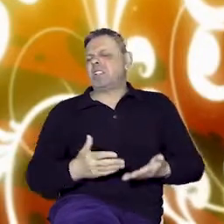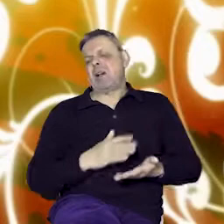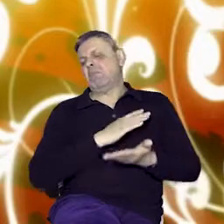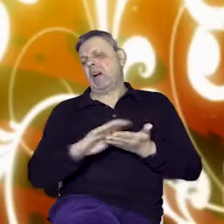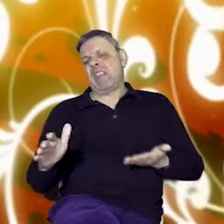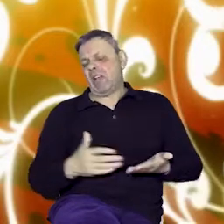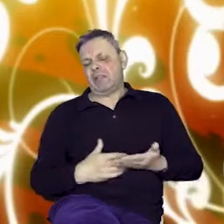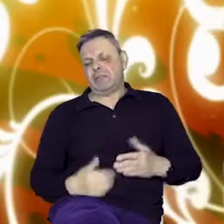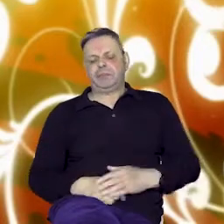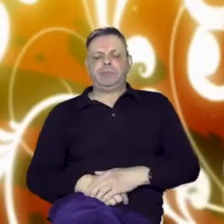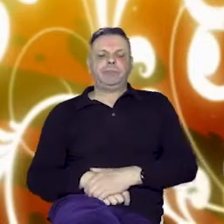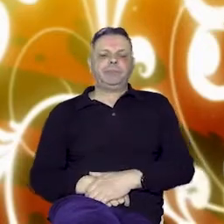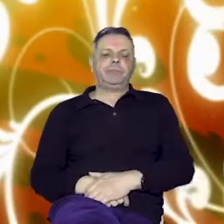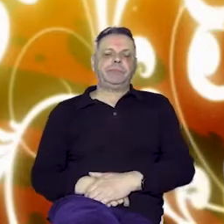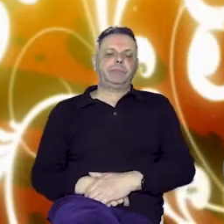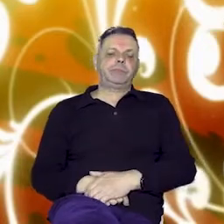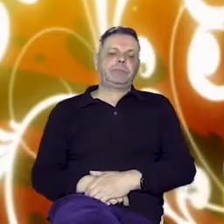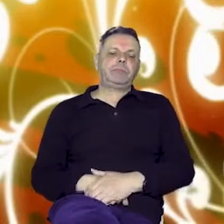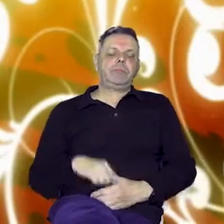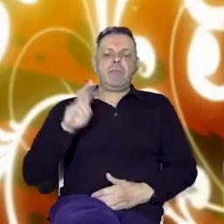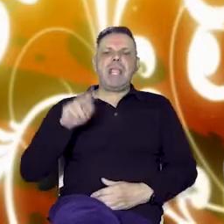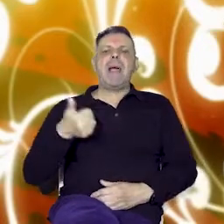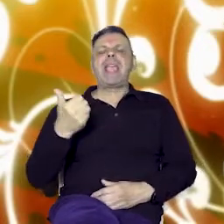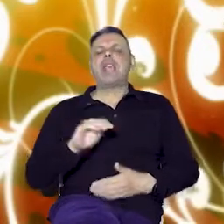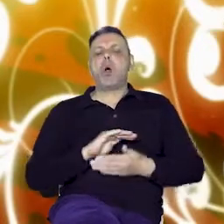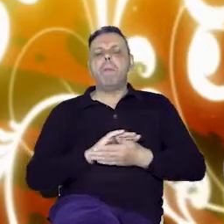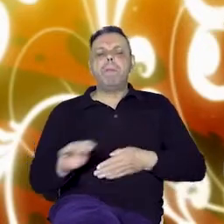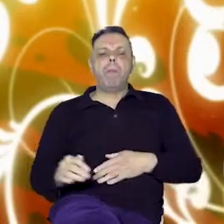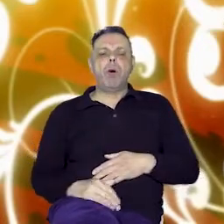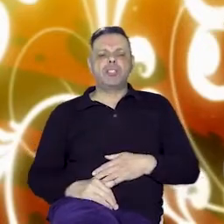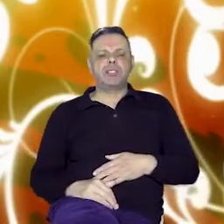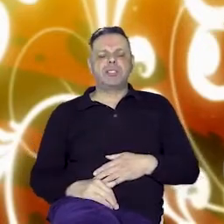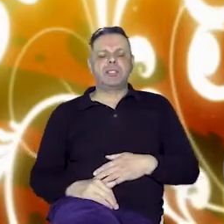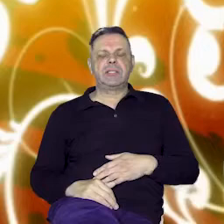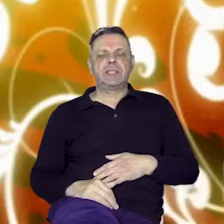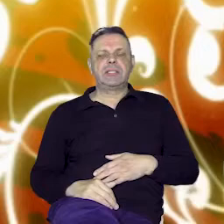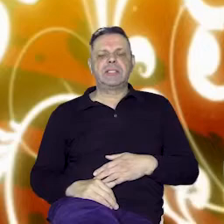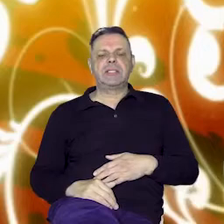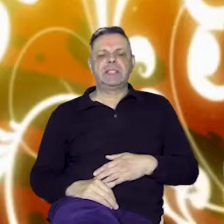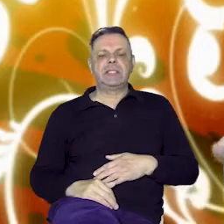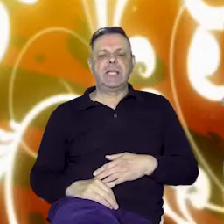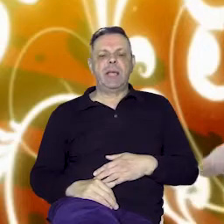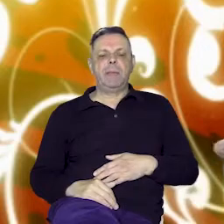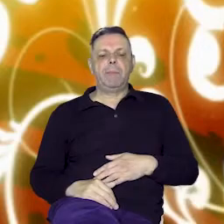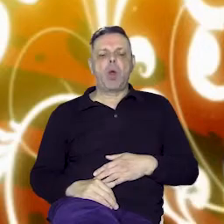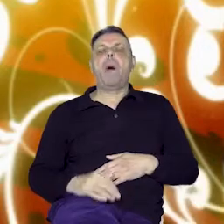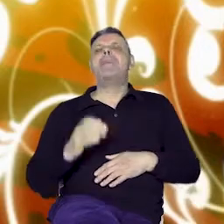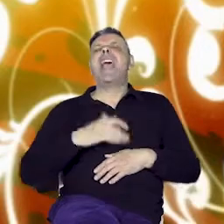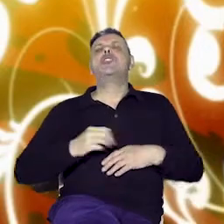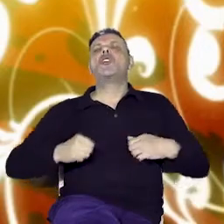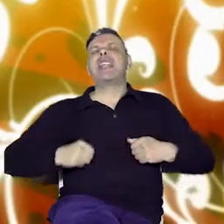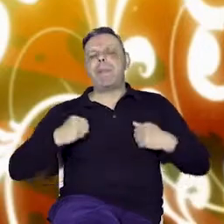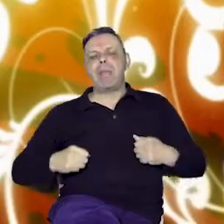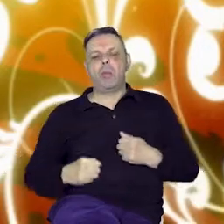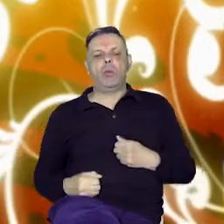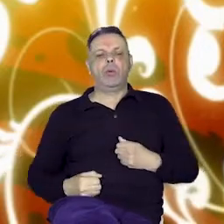vašoj klinici ima jedno posebno ja bih rekla centar za prehranu, za debljinu. Javite se, to